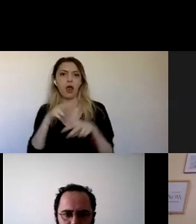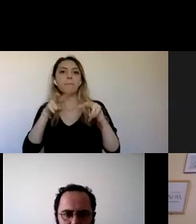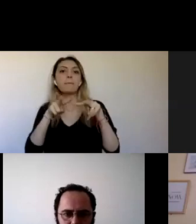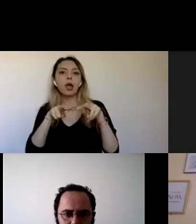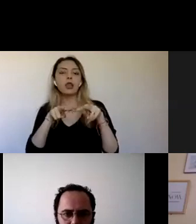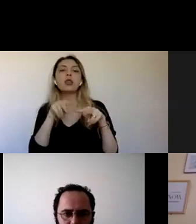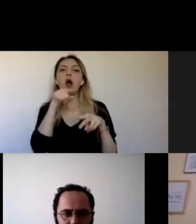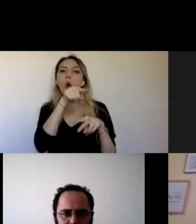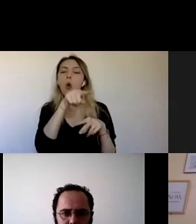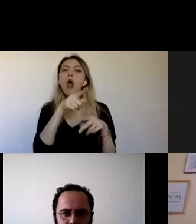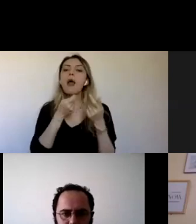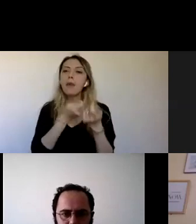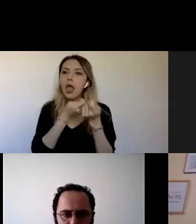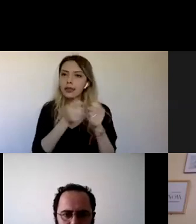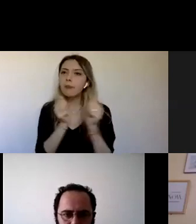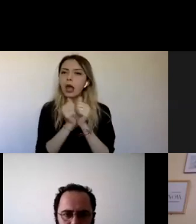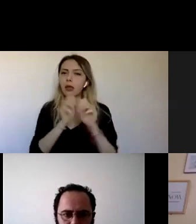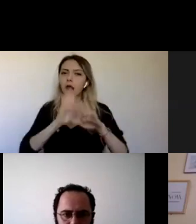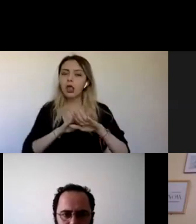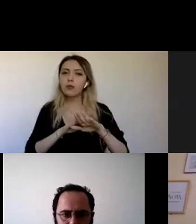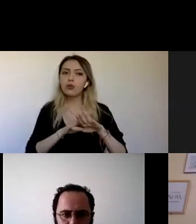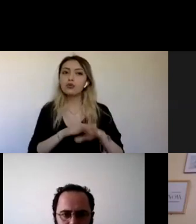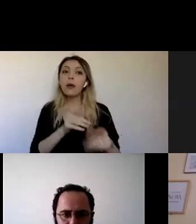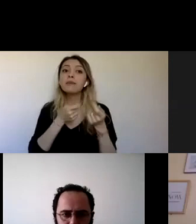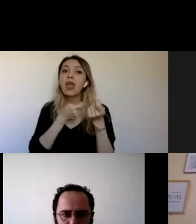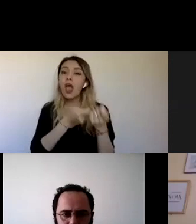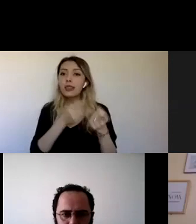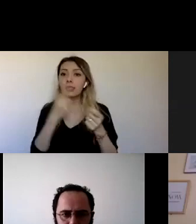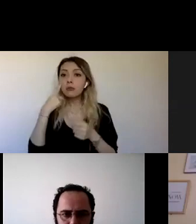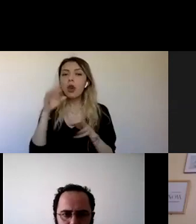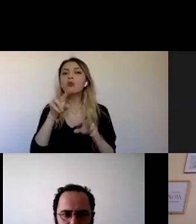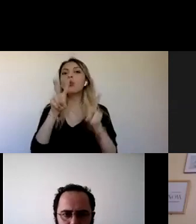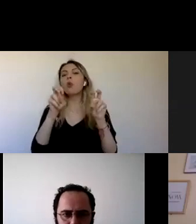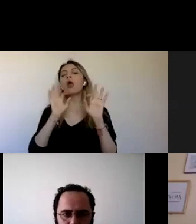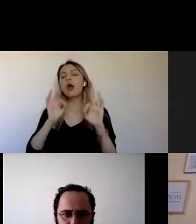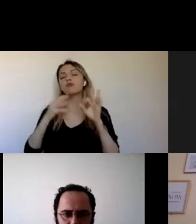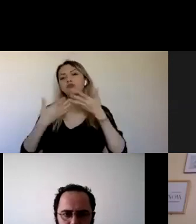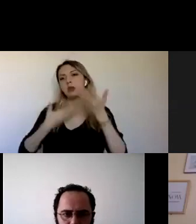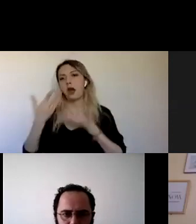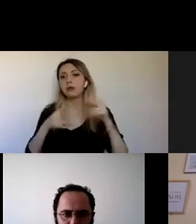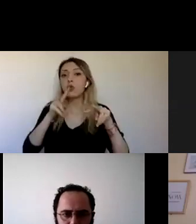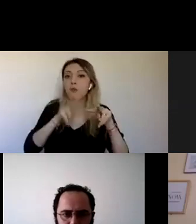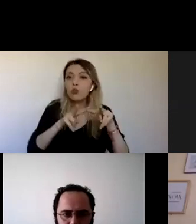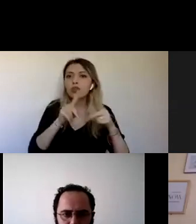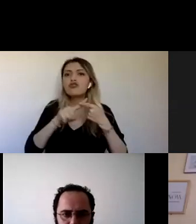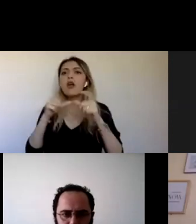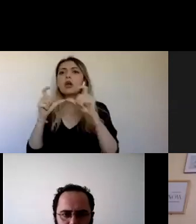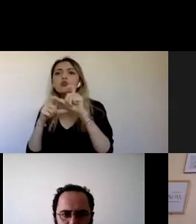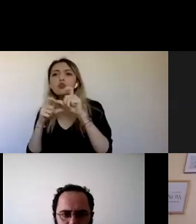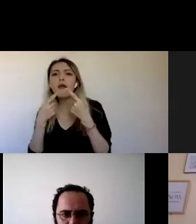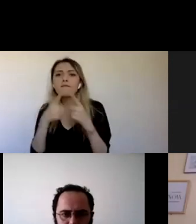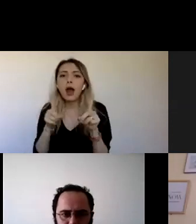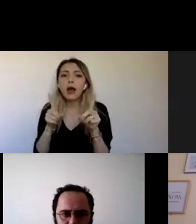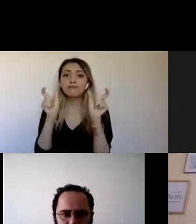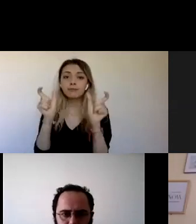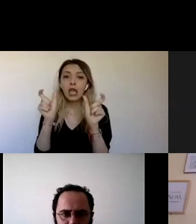eğitimlerde de bunun üzerine çok konuşmuştuk. Hani bu Suriyeli mülteci ya da mülteci kelimesiyle neler arandığına bakarak acayip aslında